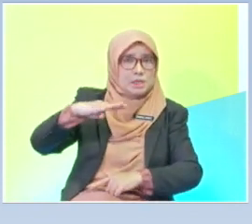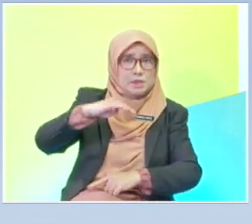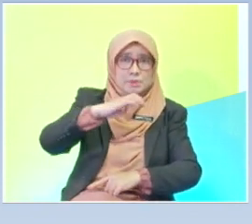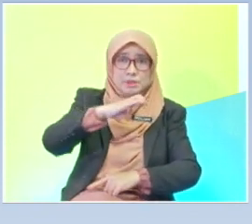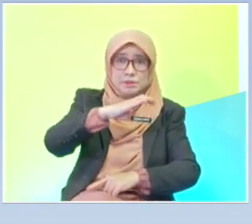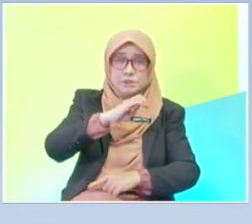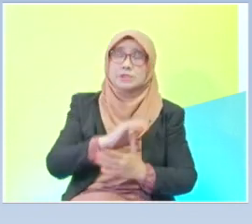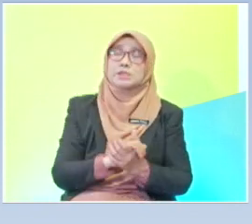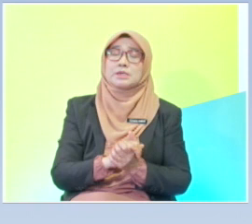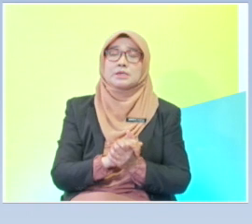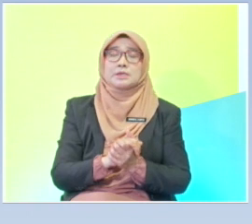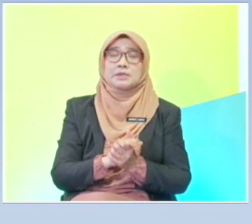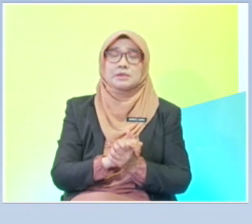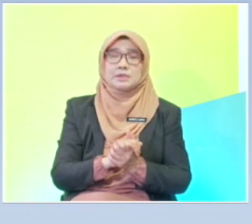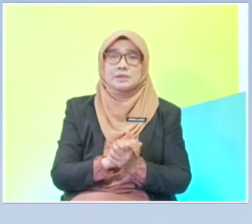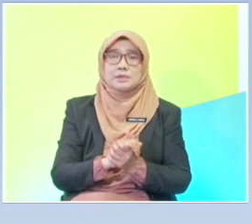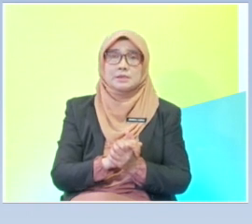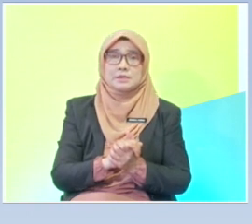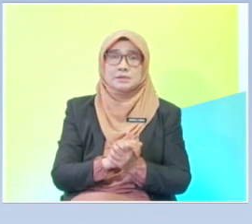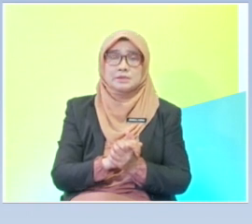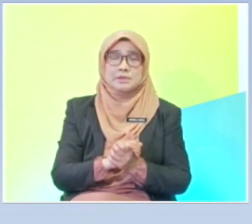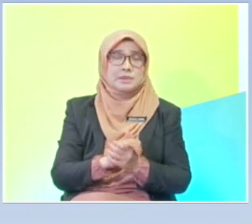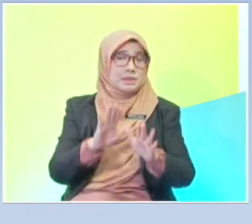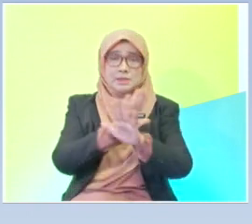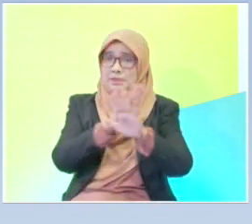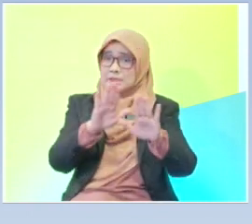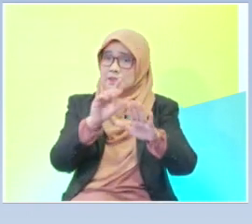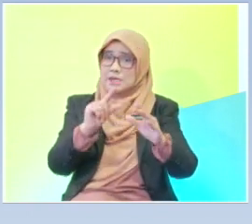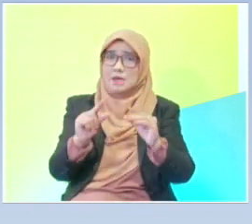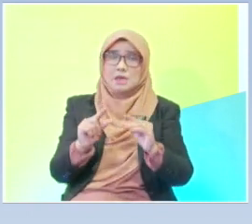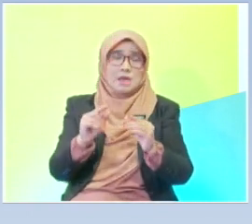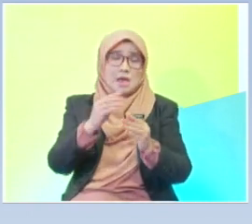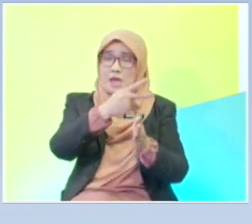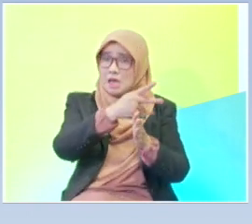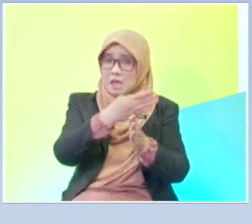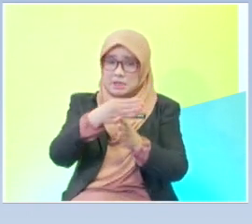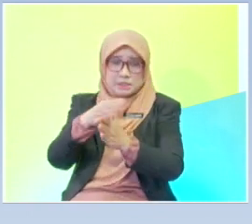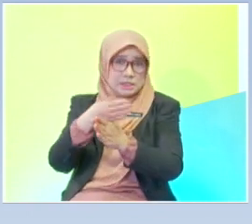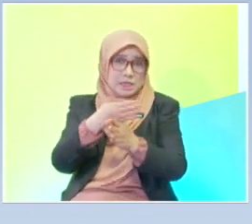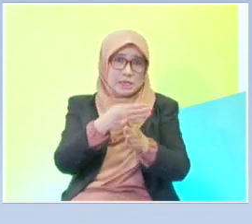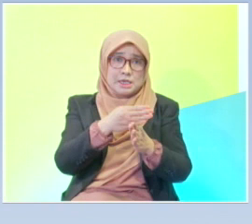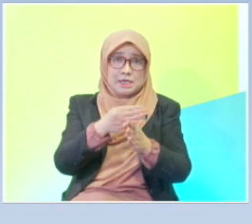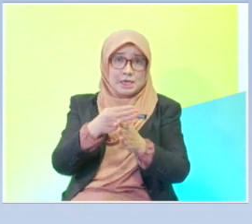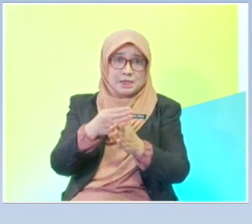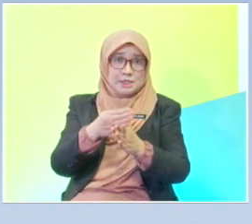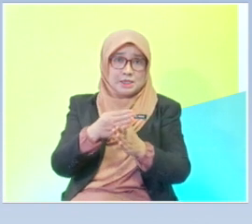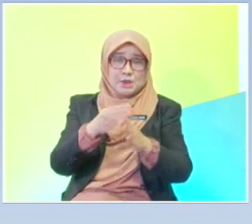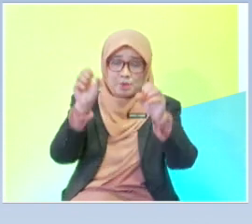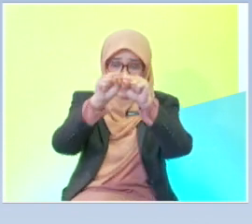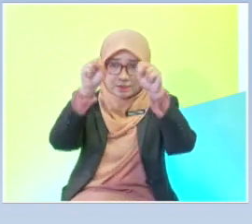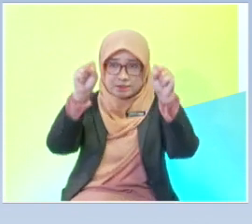patogen tersebut, penyakit tersebut tanpa mengganggu sistem keimunan pesakit. Okey,